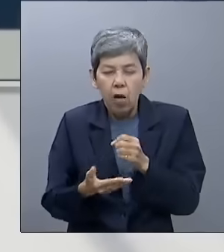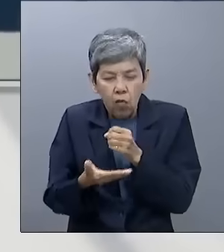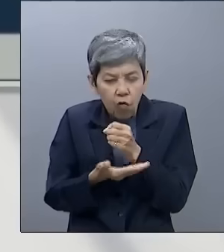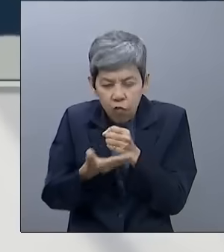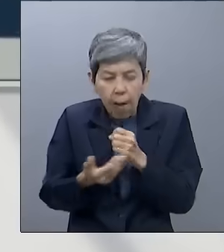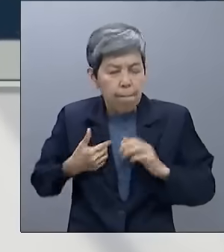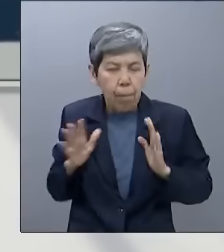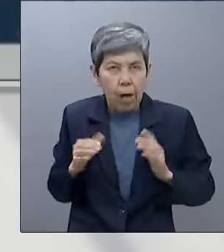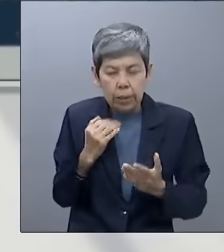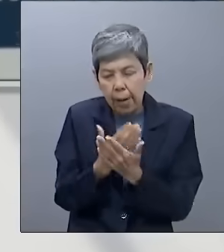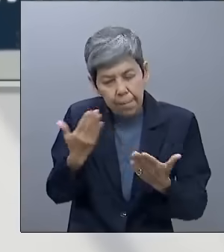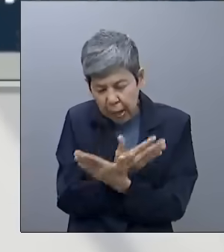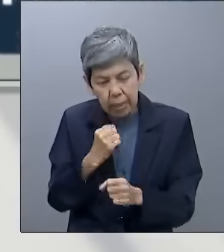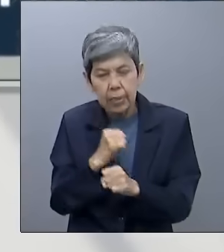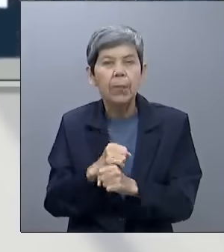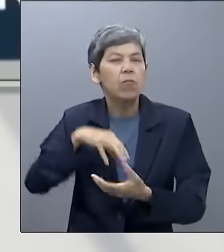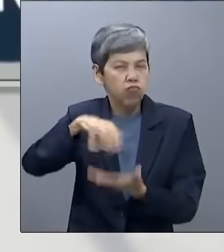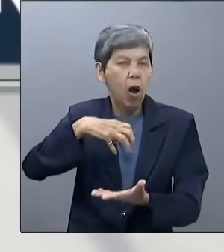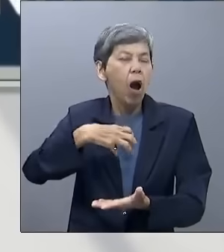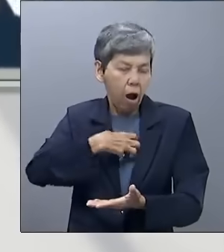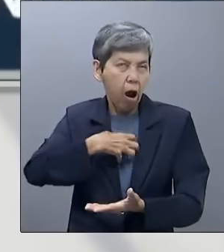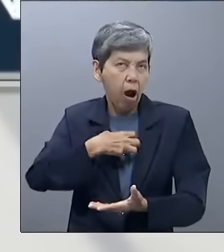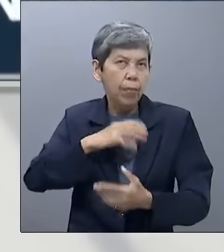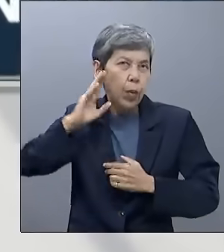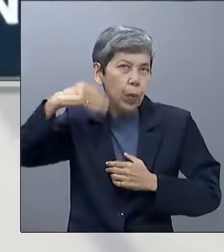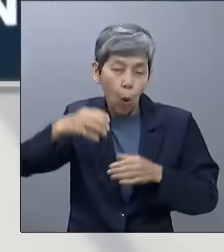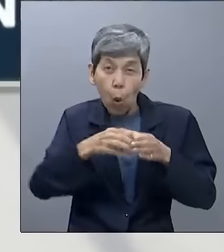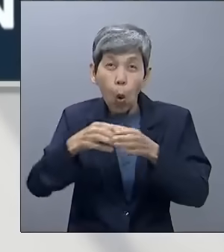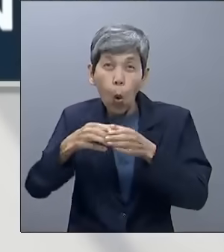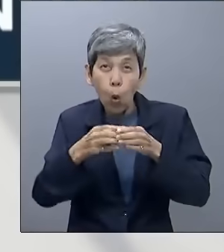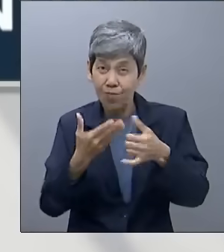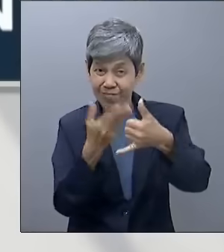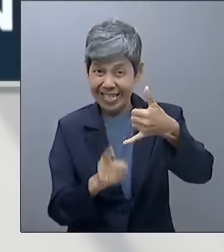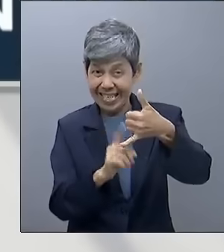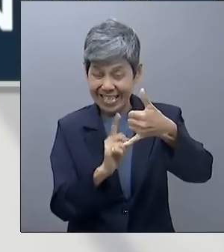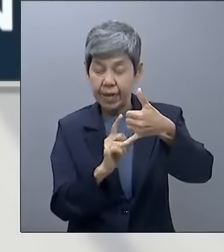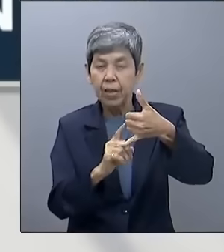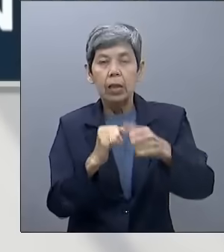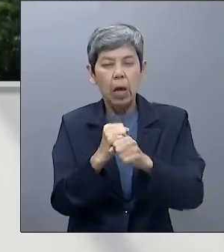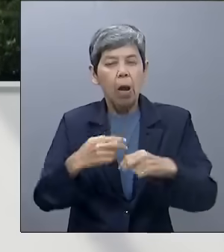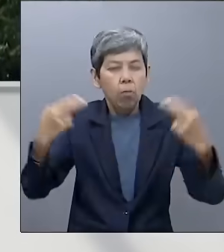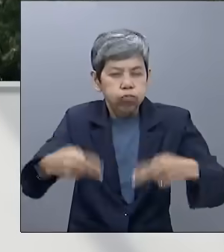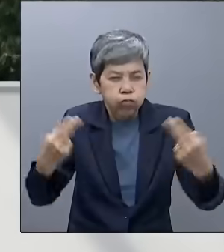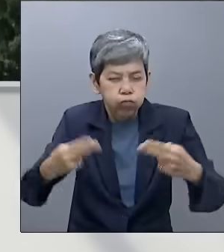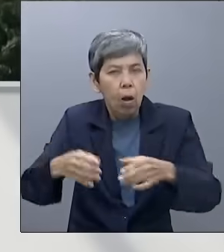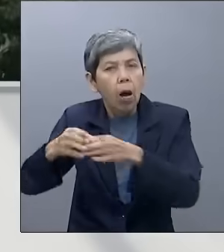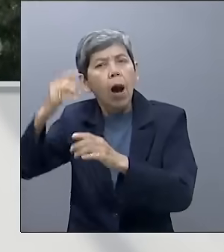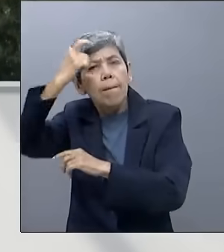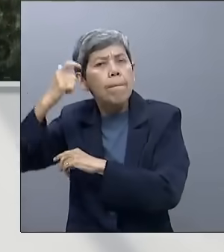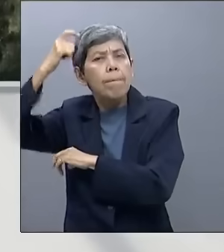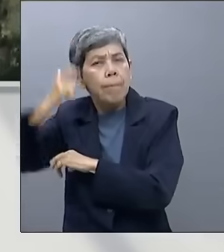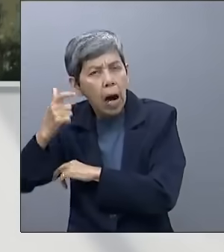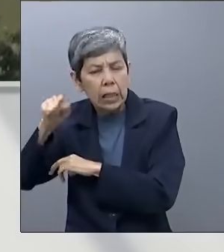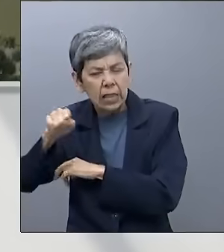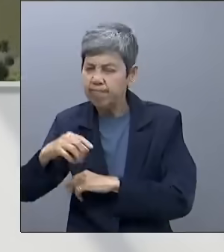และพื้นที่ยาเสพติดของรัฐฉานตอนเหนือแต่สุดท้ายกลุ่มโกก้างของนายเผิงเนี่ยก็ต้องไปสู้รบกับกองทัพเมียนมาร์